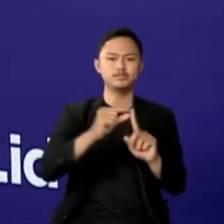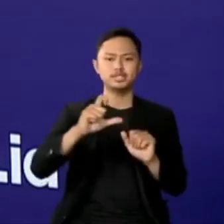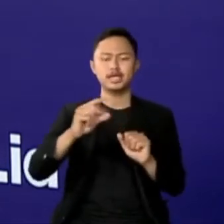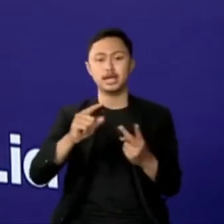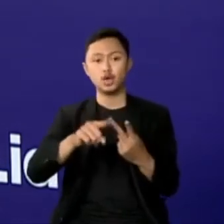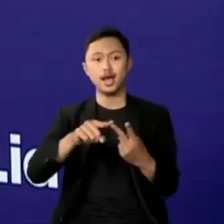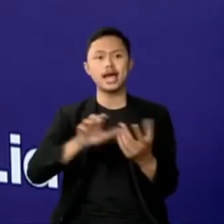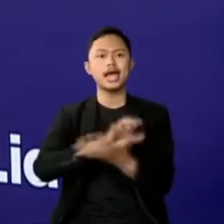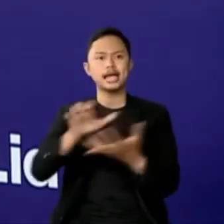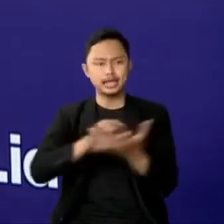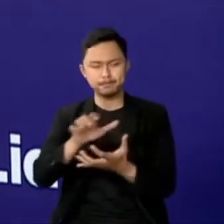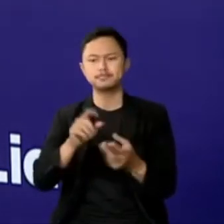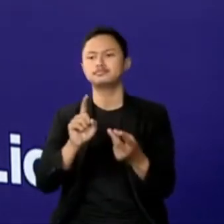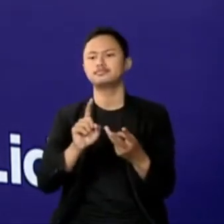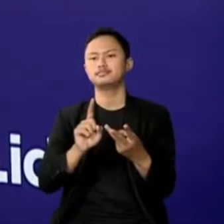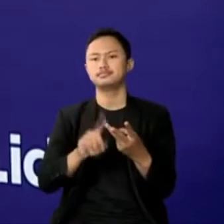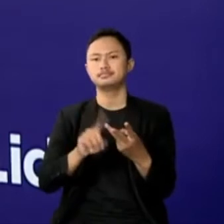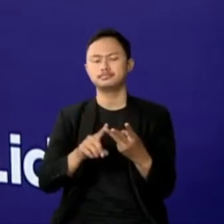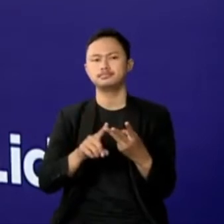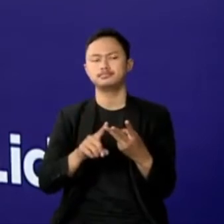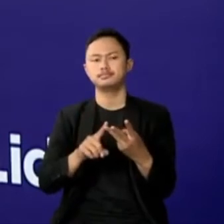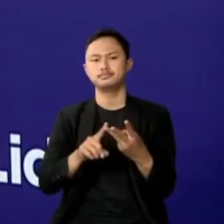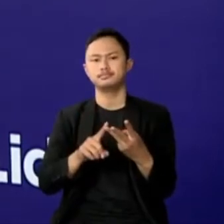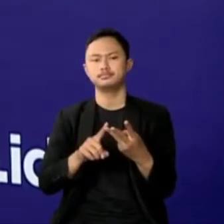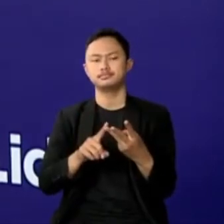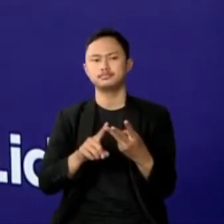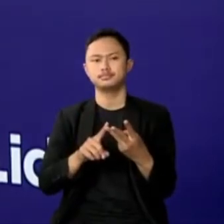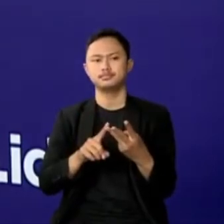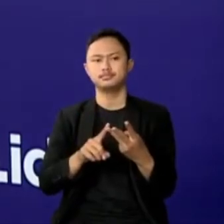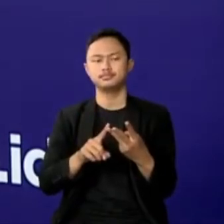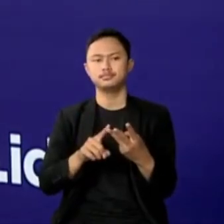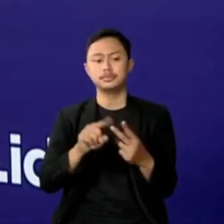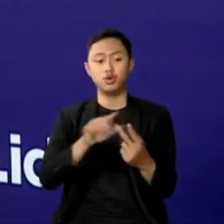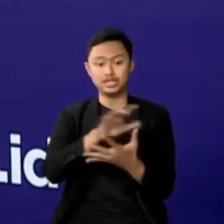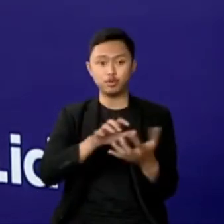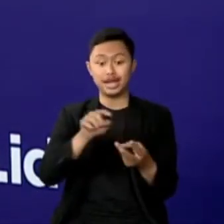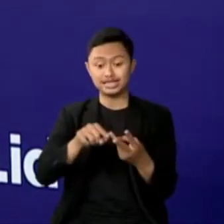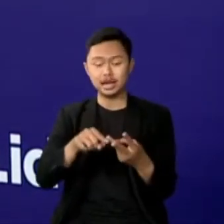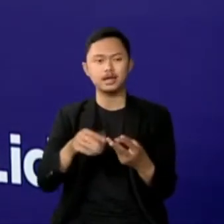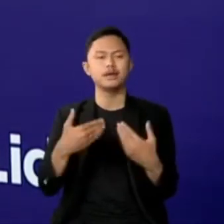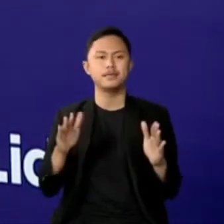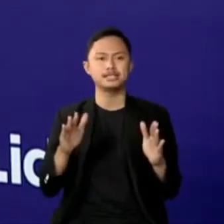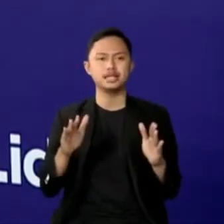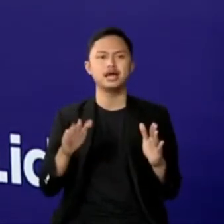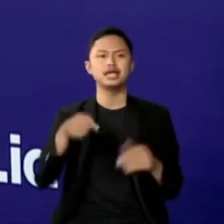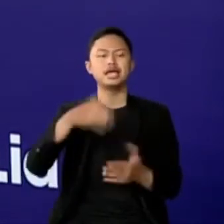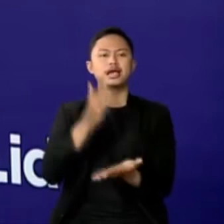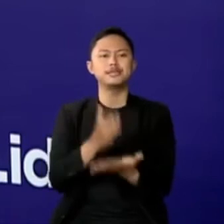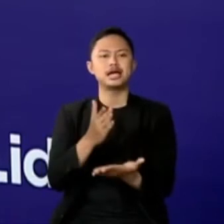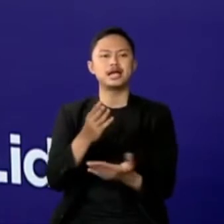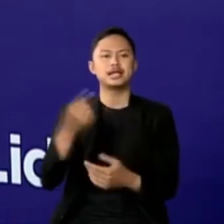rendem yang ketiga dilakukan seperti yang sekarang bebas Nah inilah kebijakan